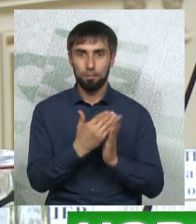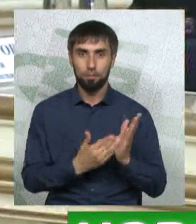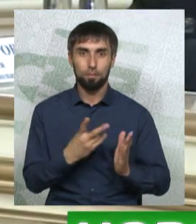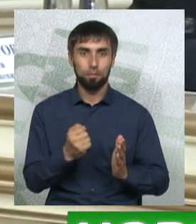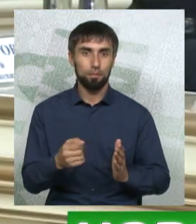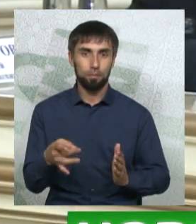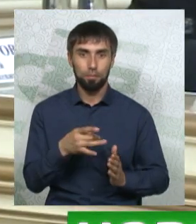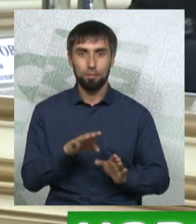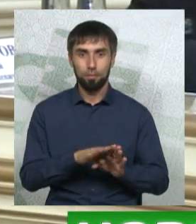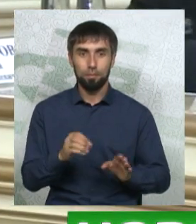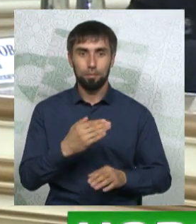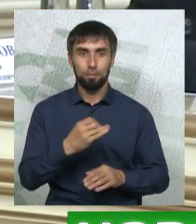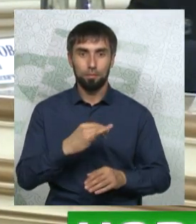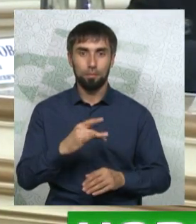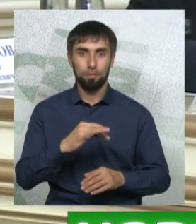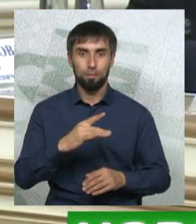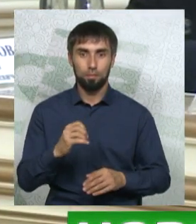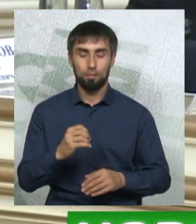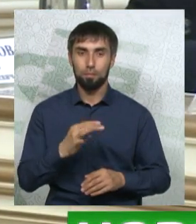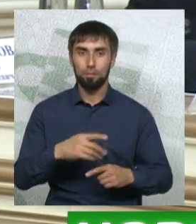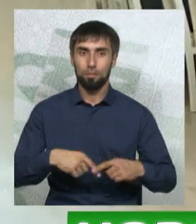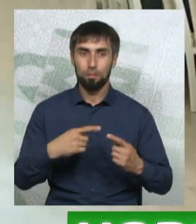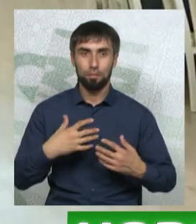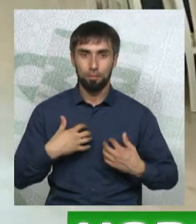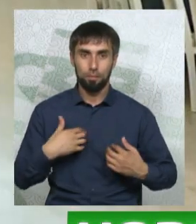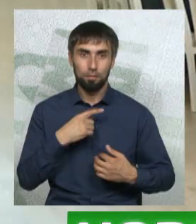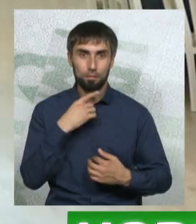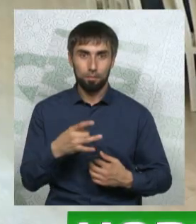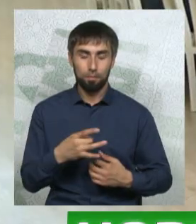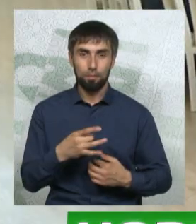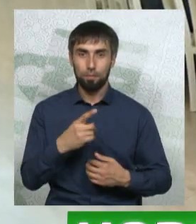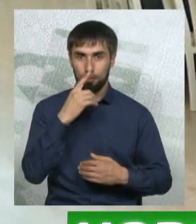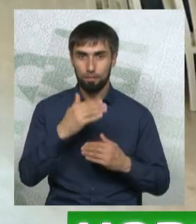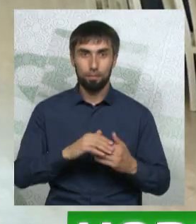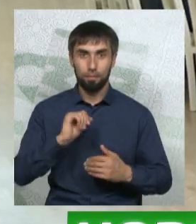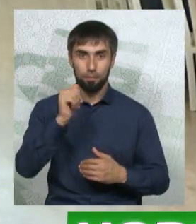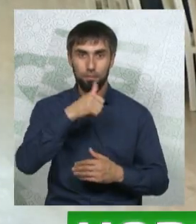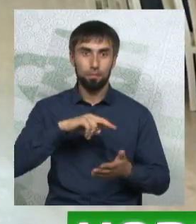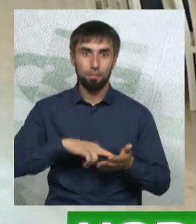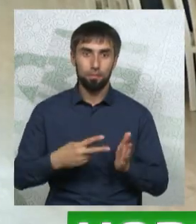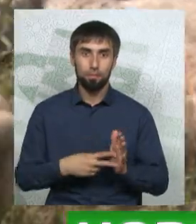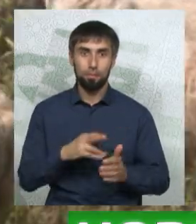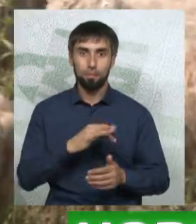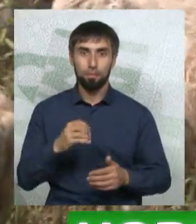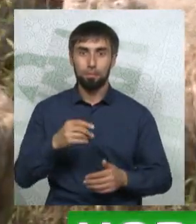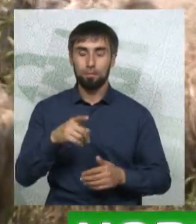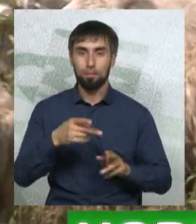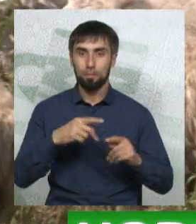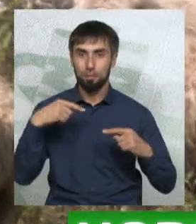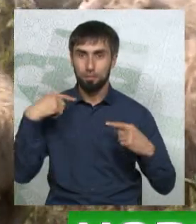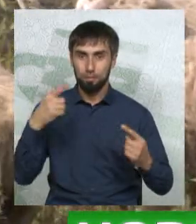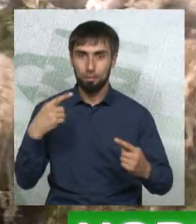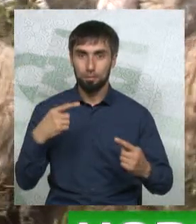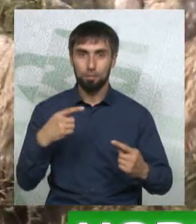на региональном, так и на федеральном уровнях. Для развития животноводства в республике на ближайшие годы планируется довести поголовье